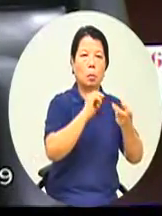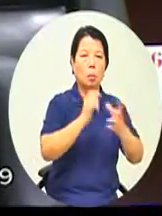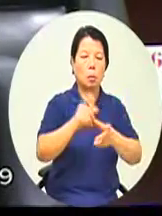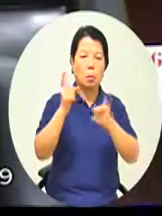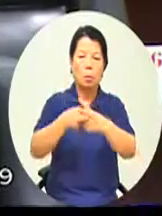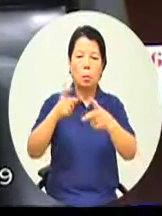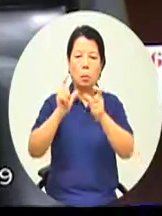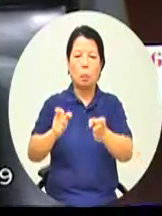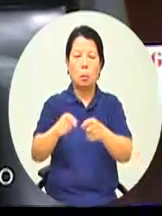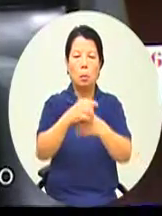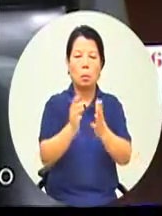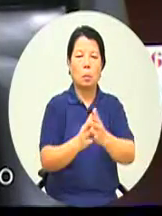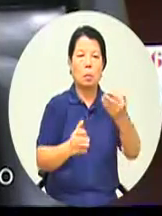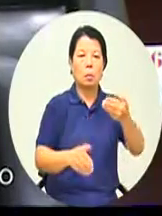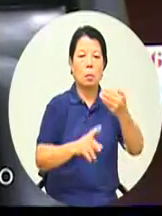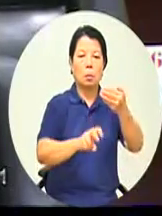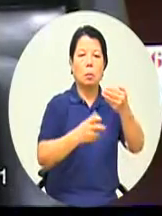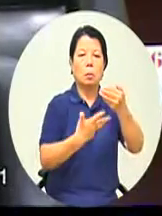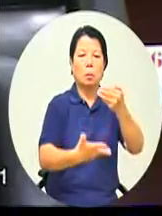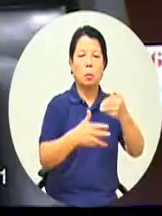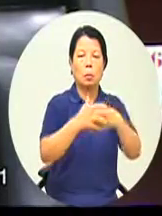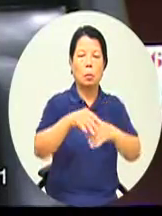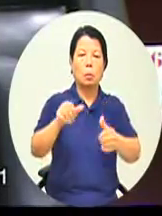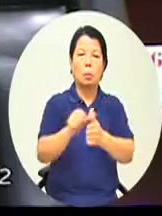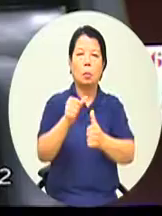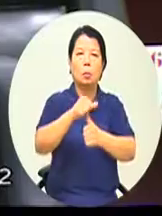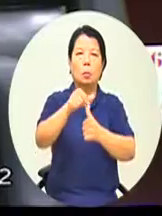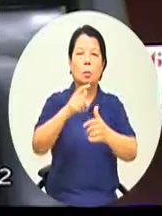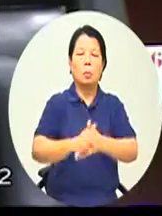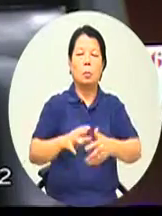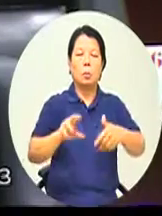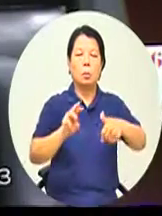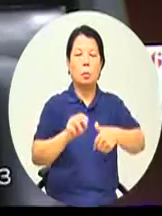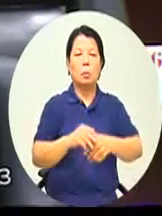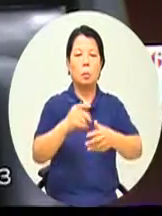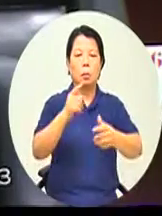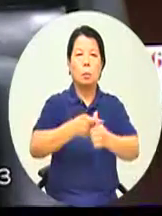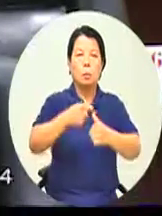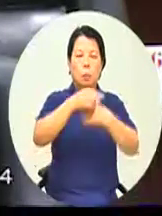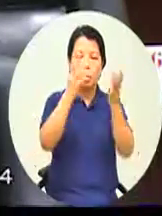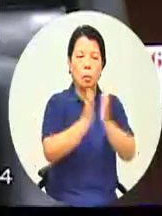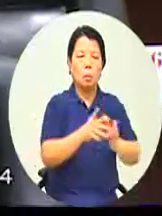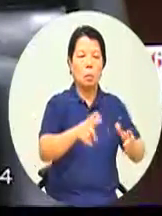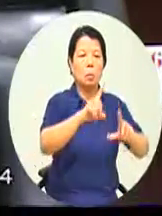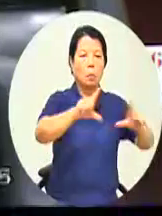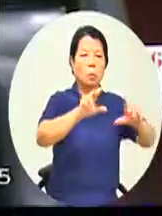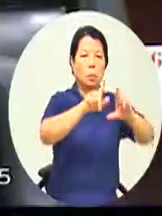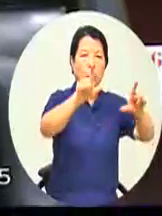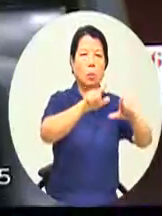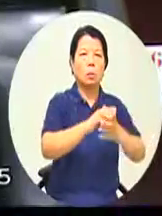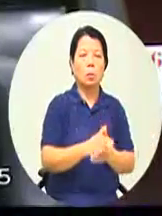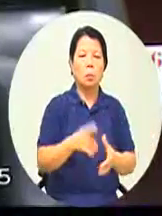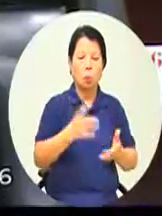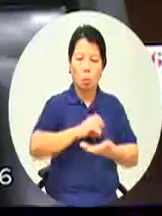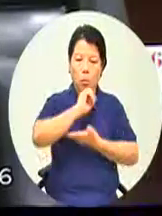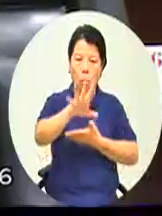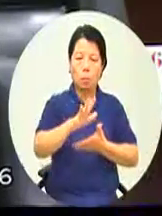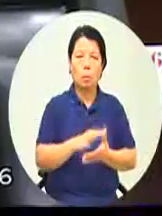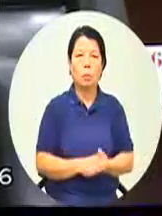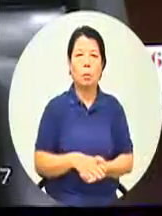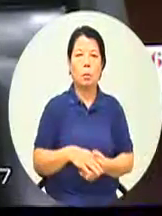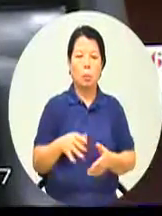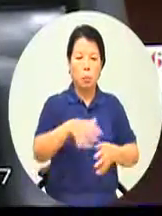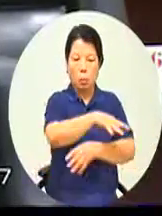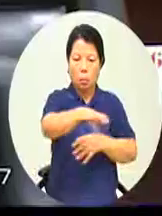平顶国小，九月二十八号在五甲国小跟大东国小，还不止。那我想特别提醒的，就是说这